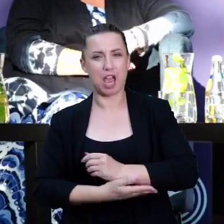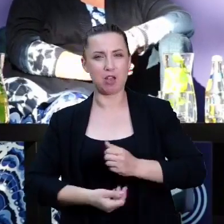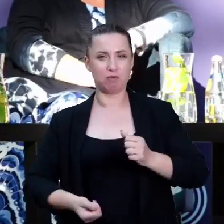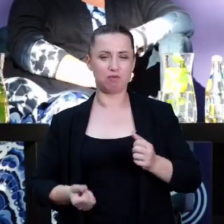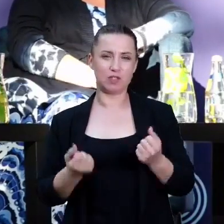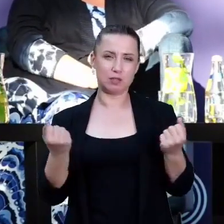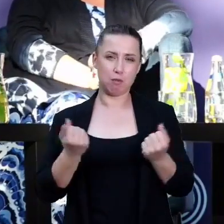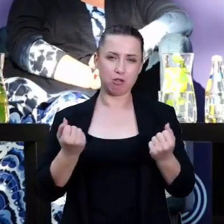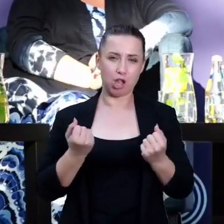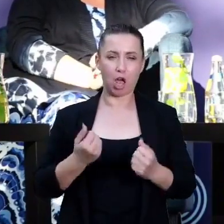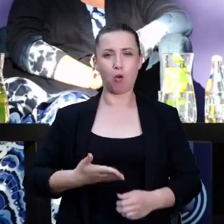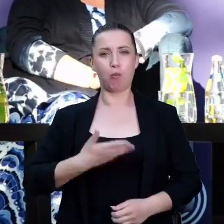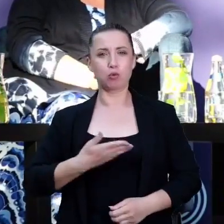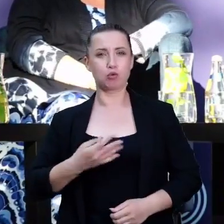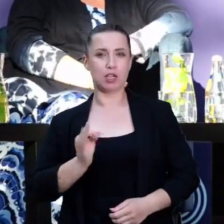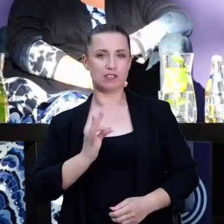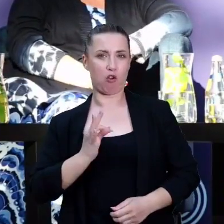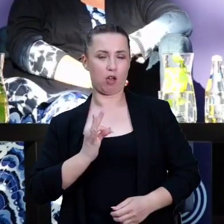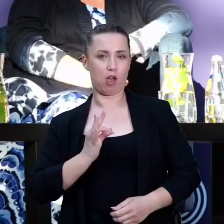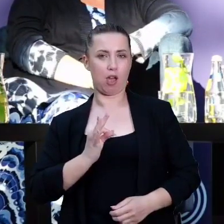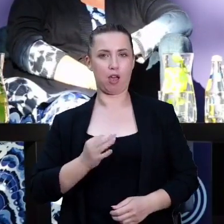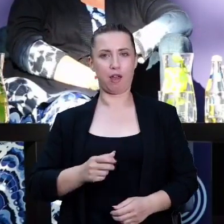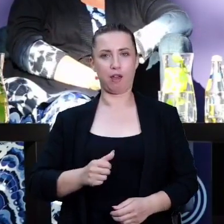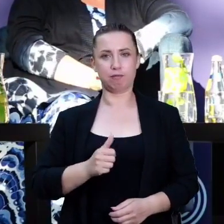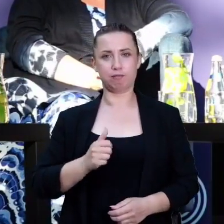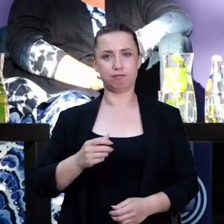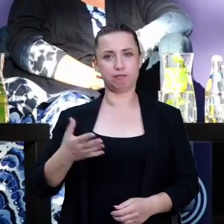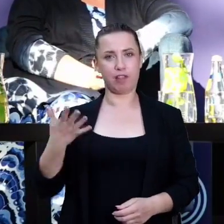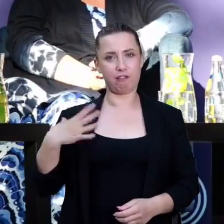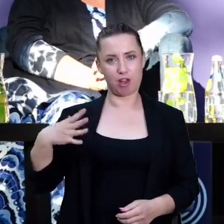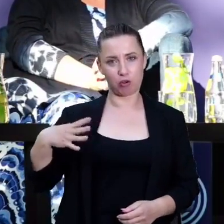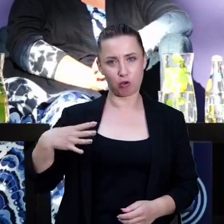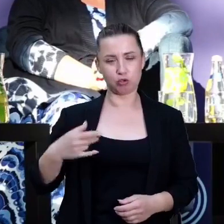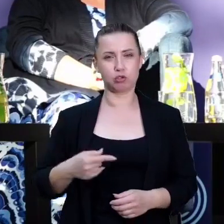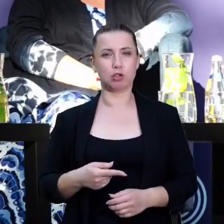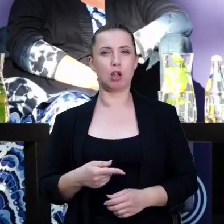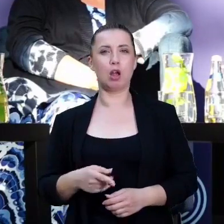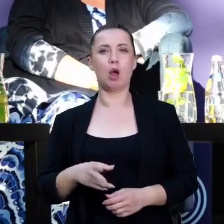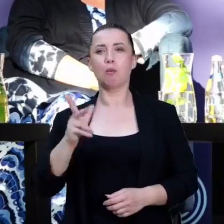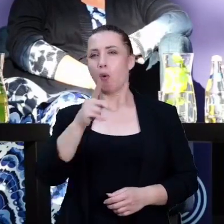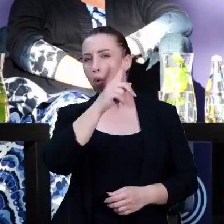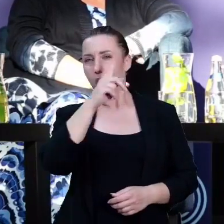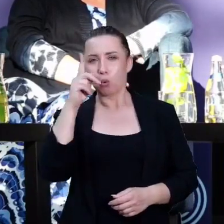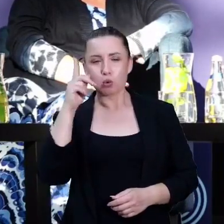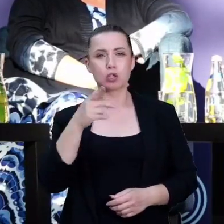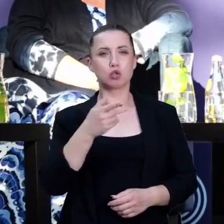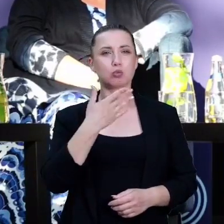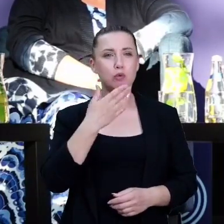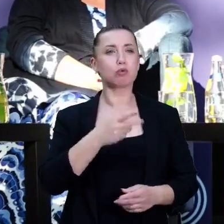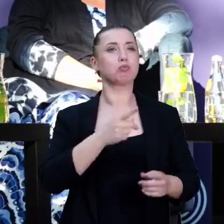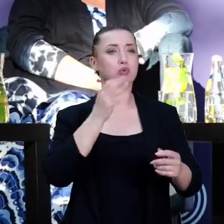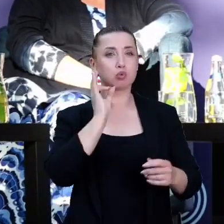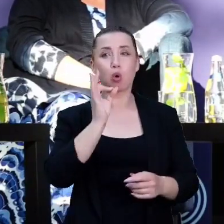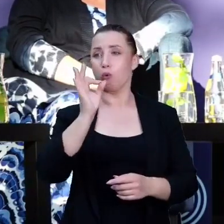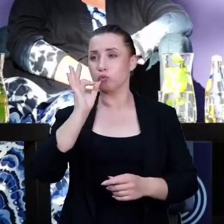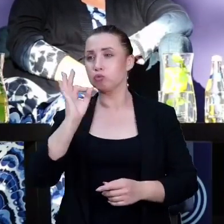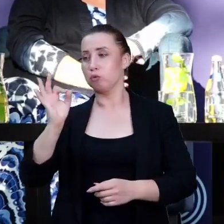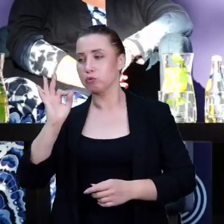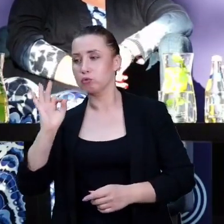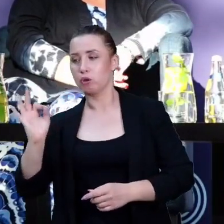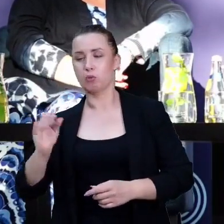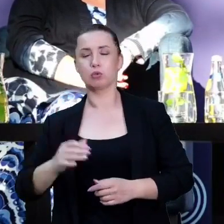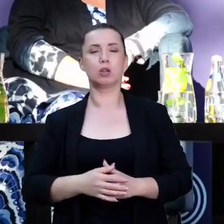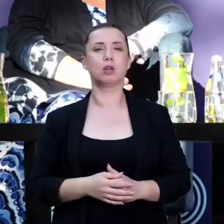swojej wartości, gdzieś tam potwierdzonej przez jakieś tam sukcesy i tak